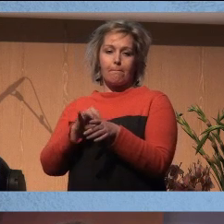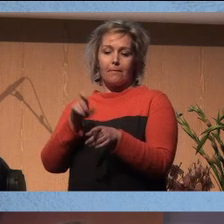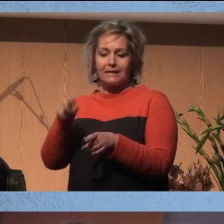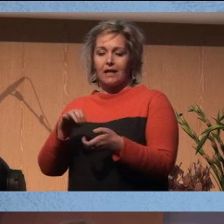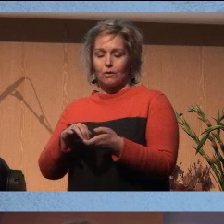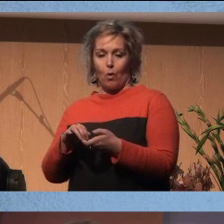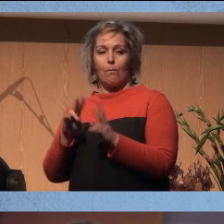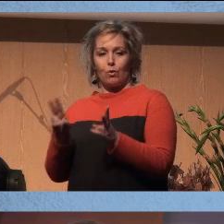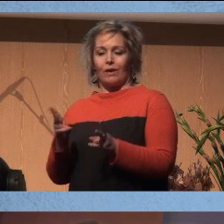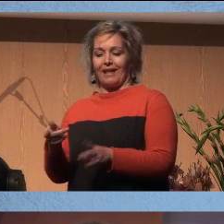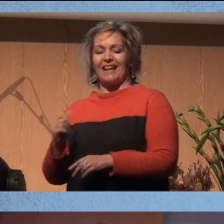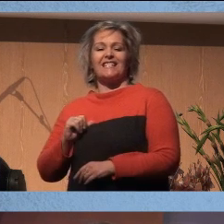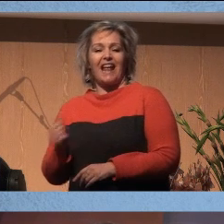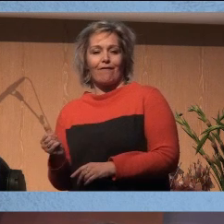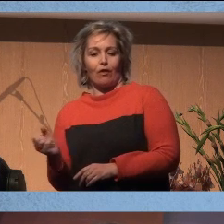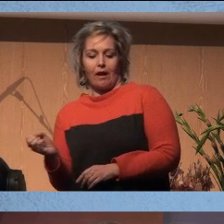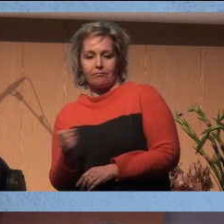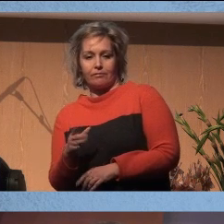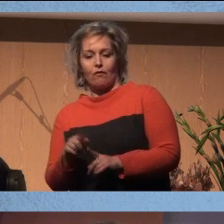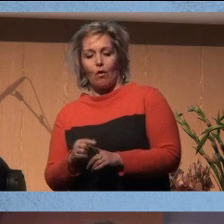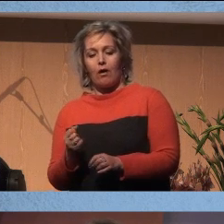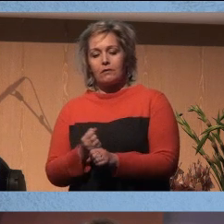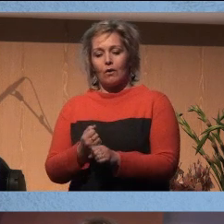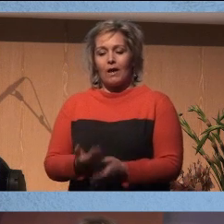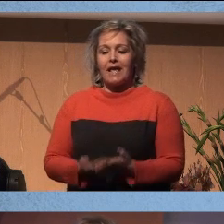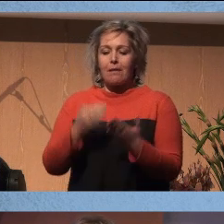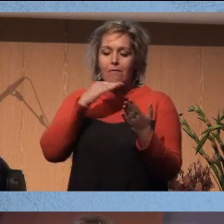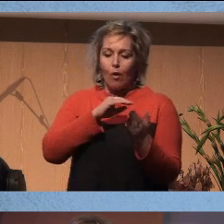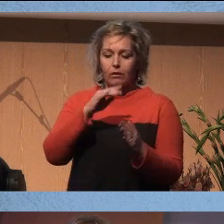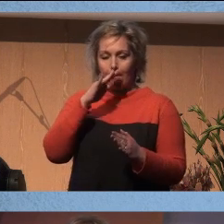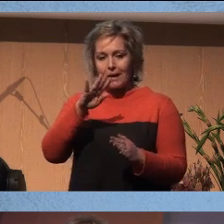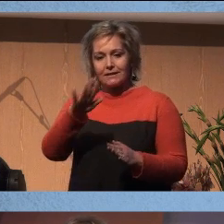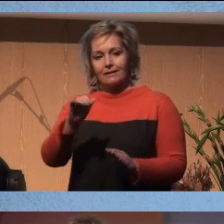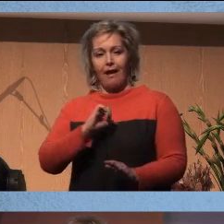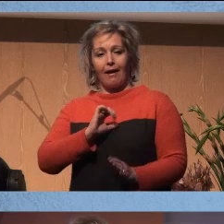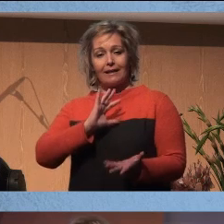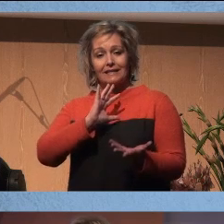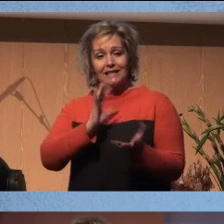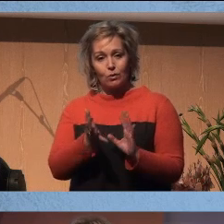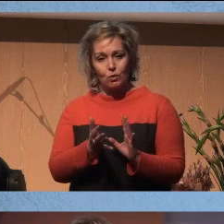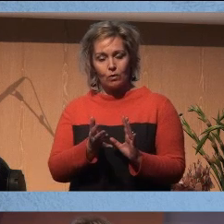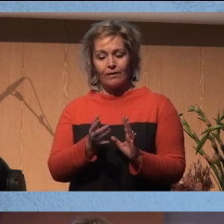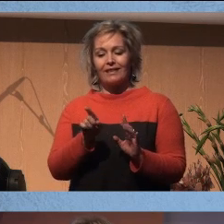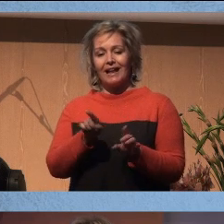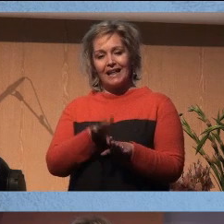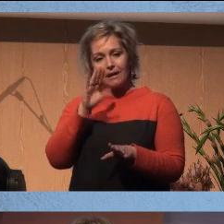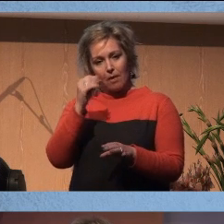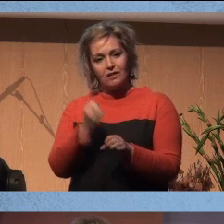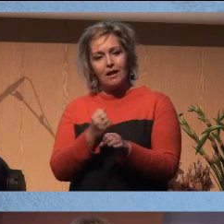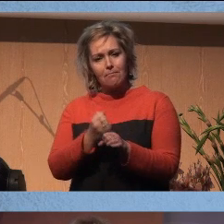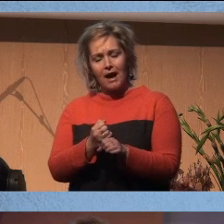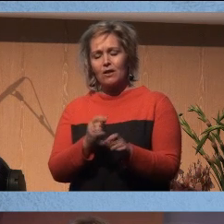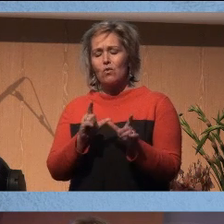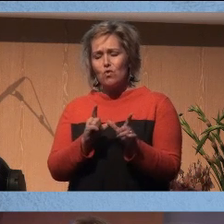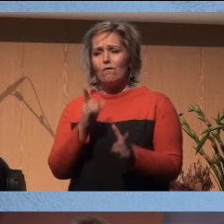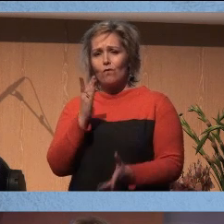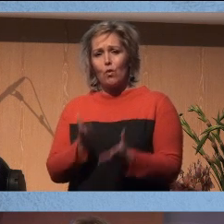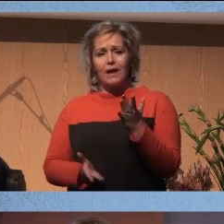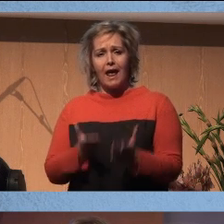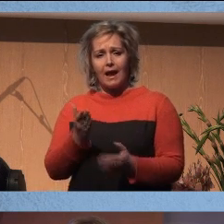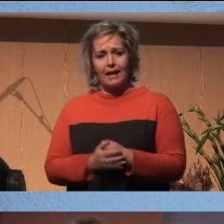selvfølge. I arbeidet for å hjelpe folk til å mestre sin egen situasjon likemannsarbeidet uvurderlig.